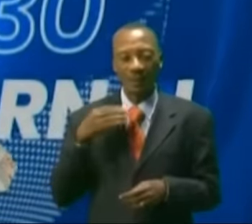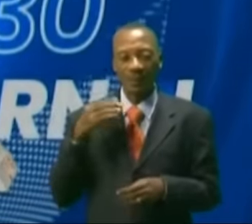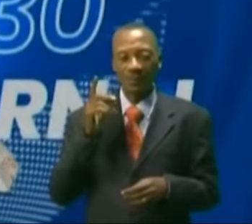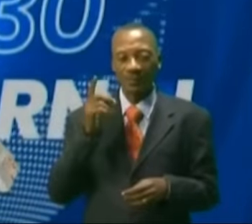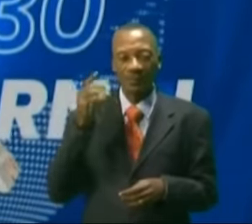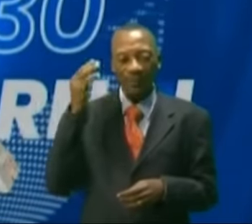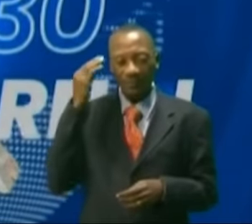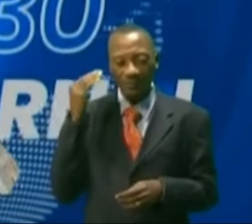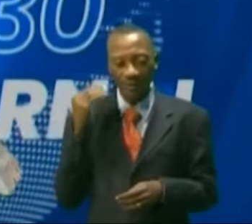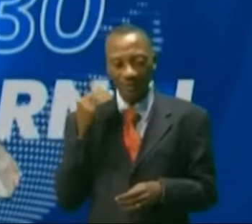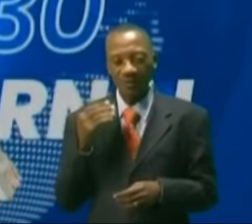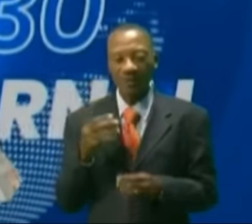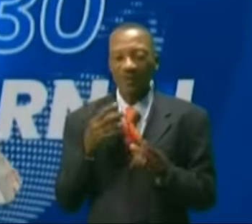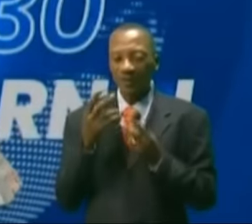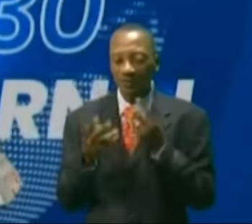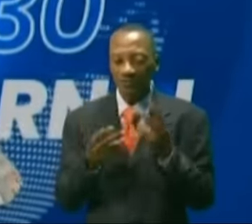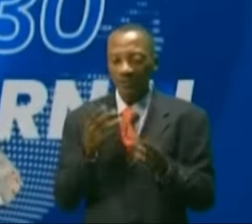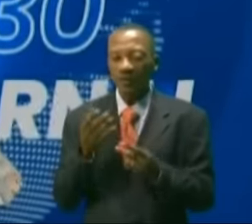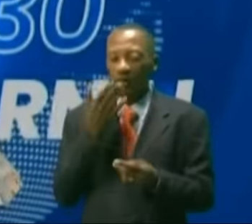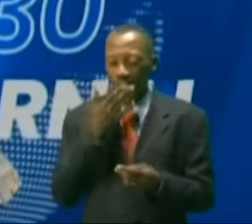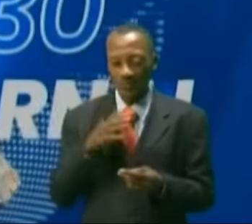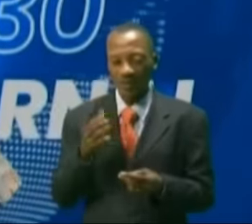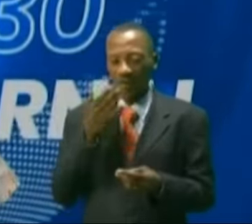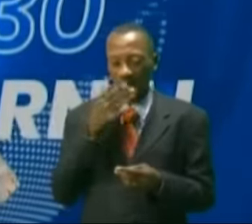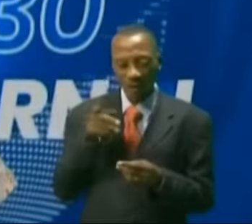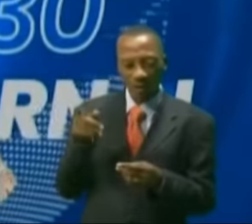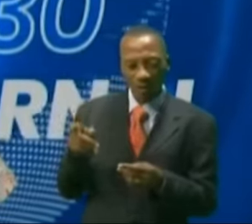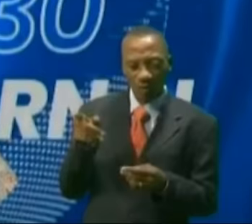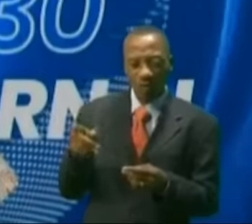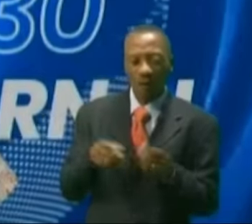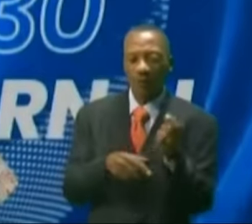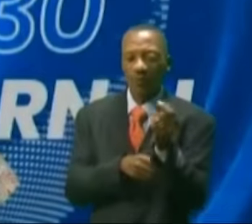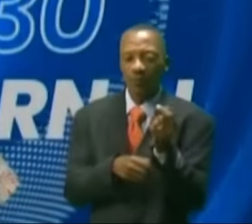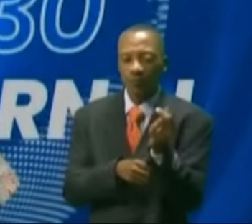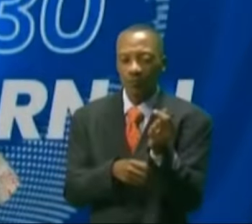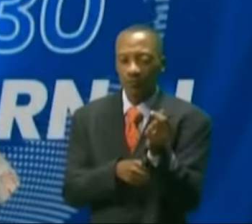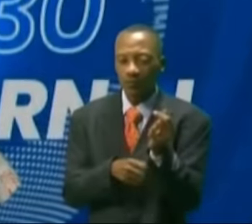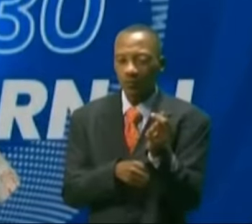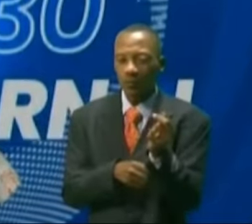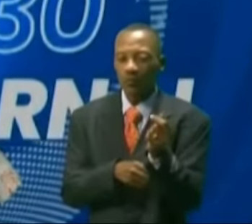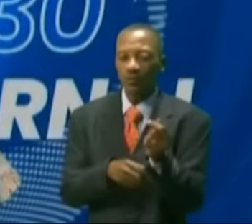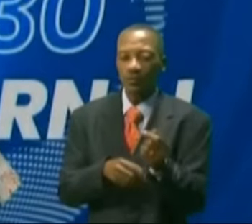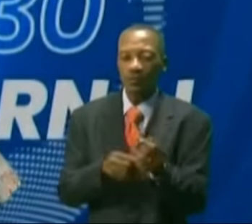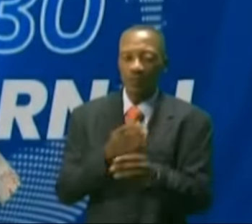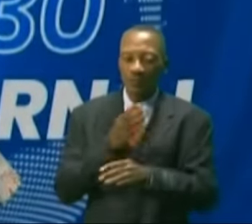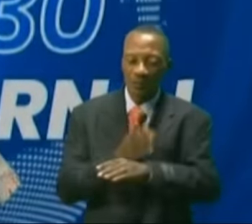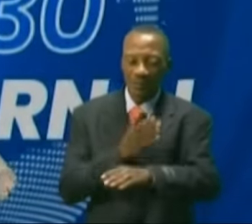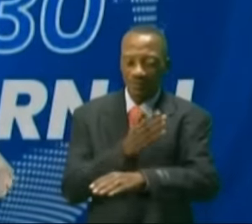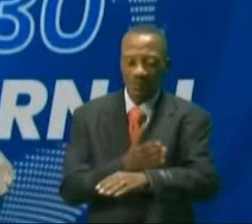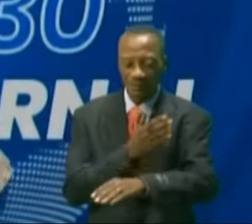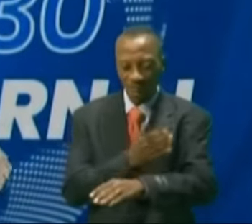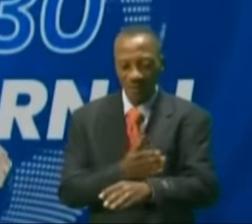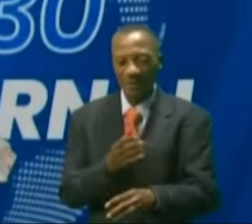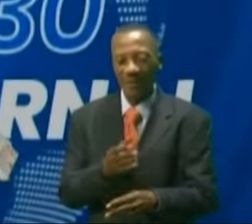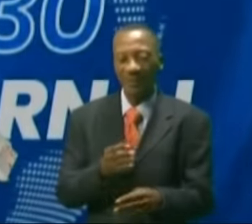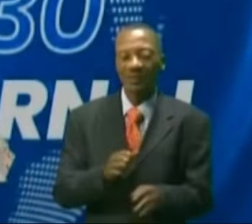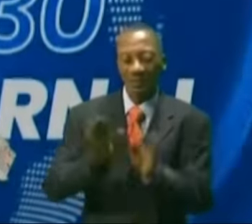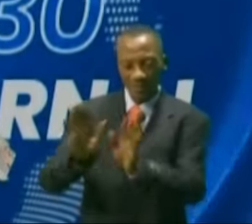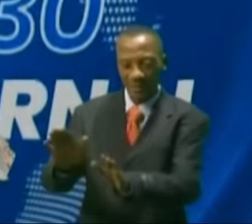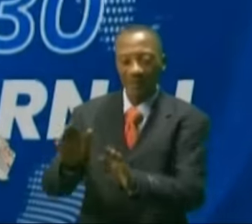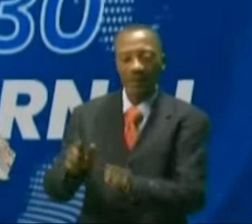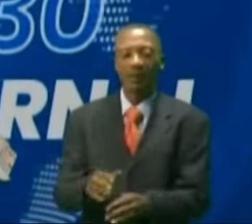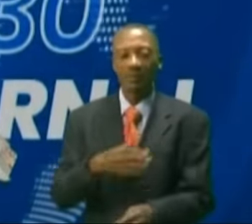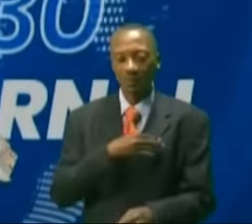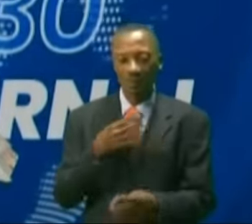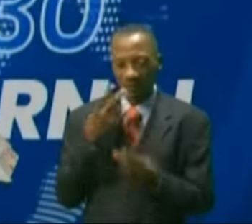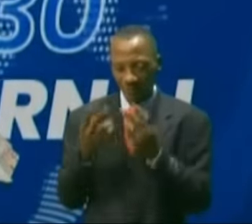aussi l'hôpital où est internée les victimes de l'agression rwandaise. À la tête d'une forte délégation, la chef de